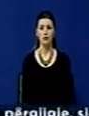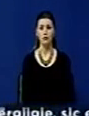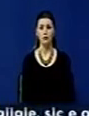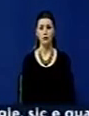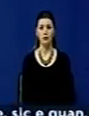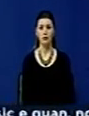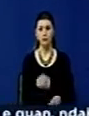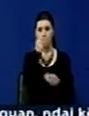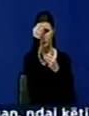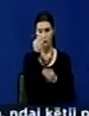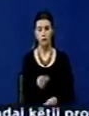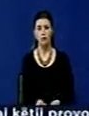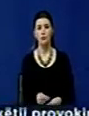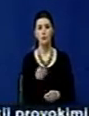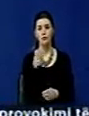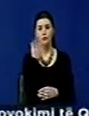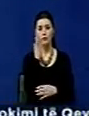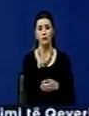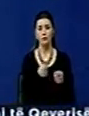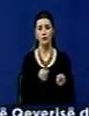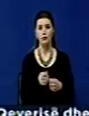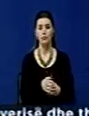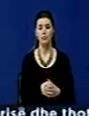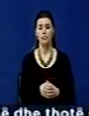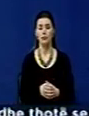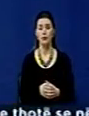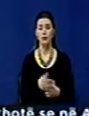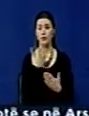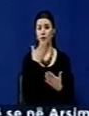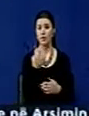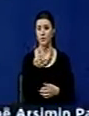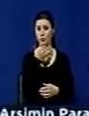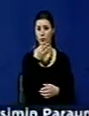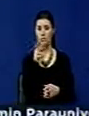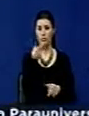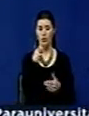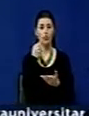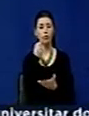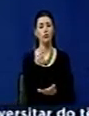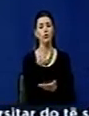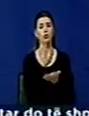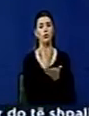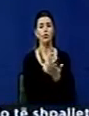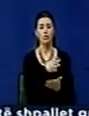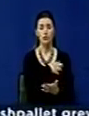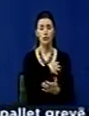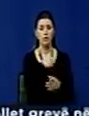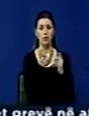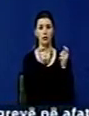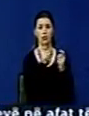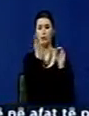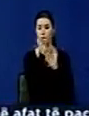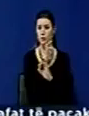Nderuar kryesues, deputet, faleminderit për pyetjen. Është e vërtetë që buxheti për skema sociale ka qenë